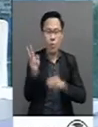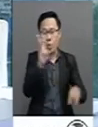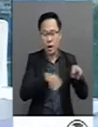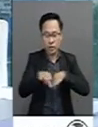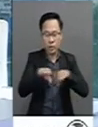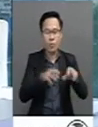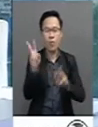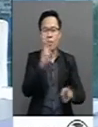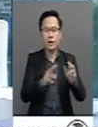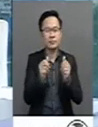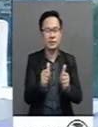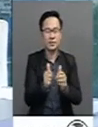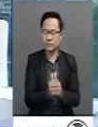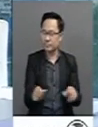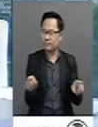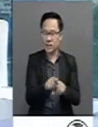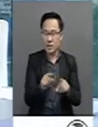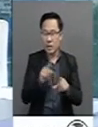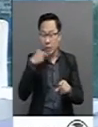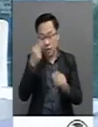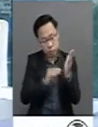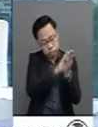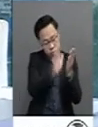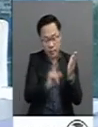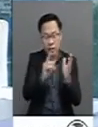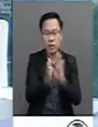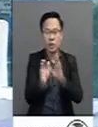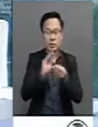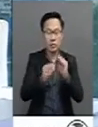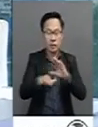ไม่ค่อยติดหรอกค่ะ ใครไปไหนก็ลองส่ง SMS มาคุยกับเราได้นะคะ4642626